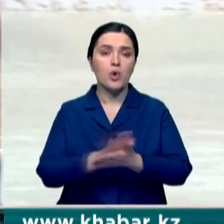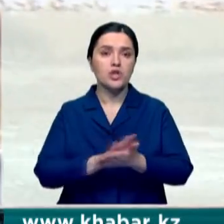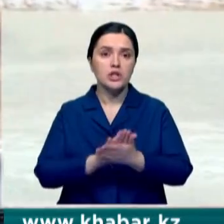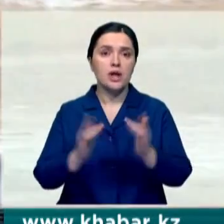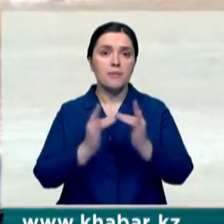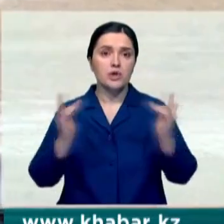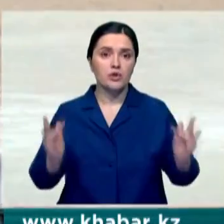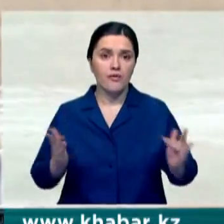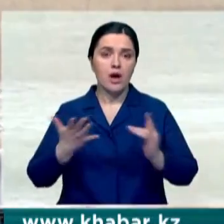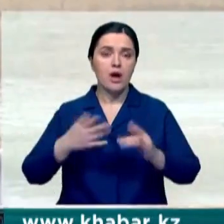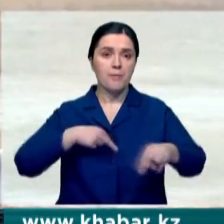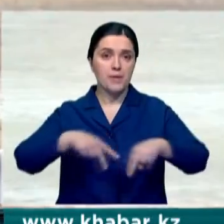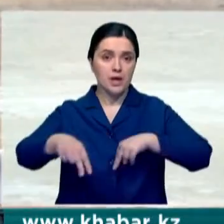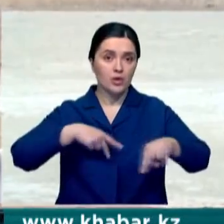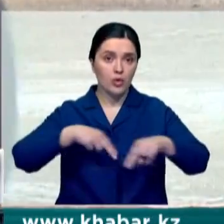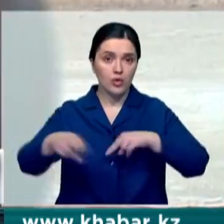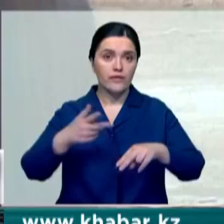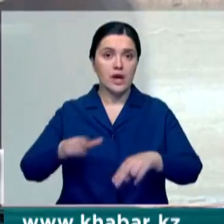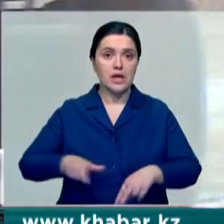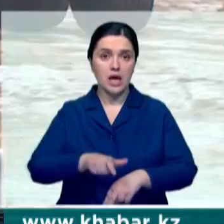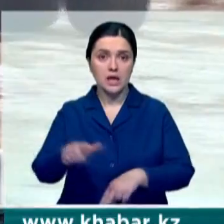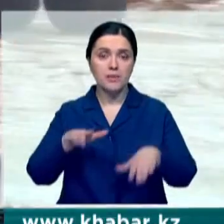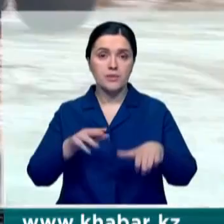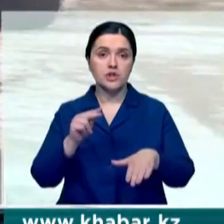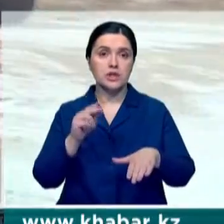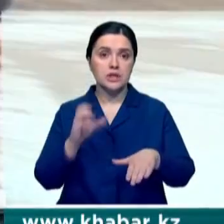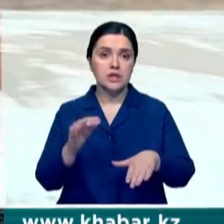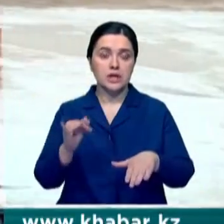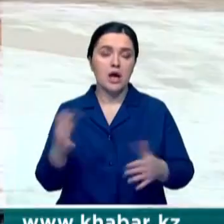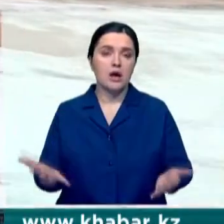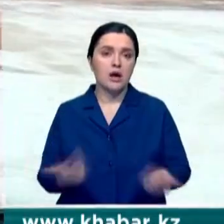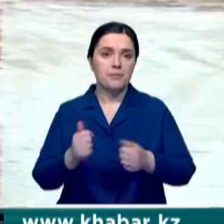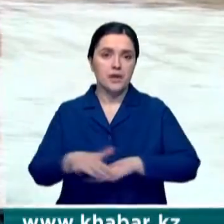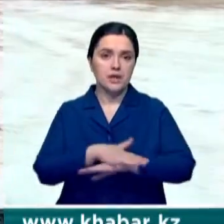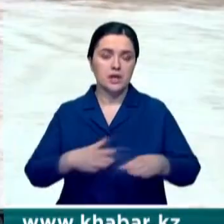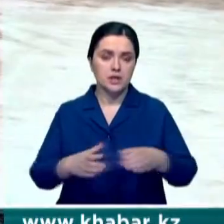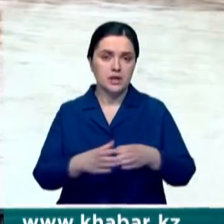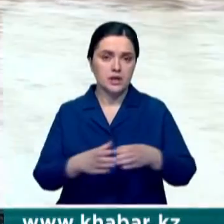мероприятия по очистке мостов, переходов и каналов в местах ЧС и эвакуации населения.